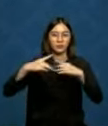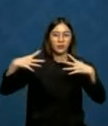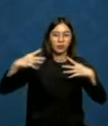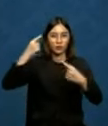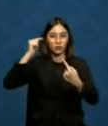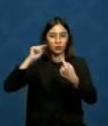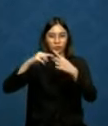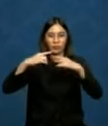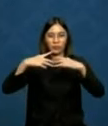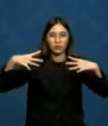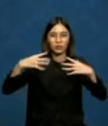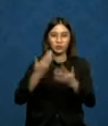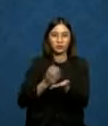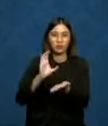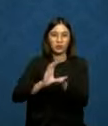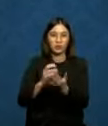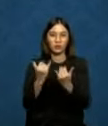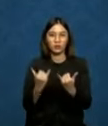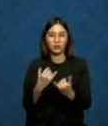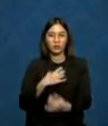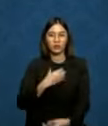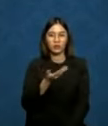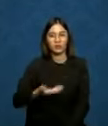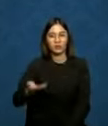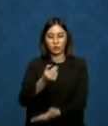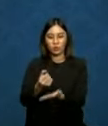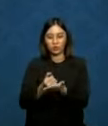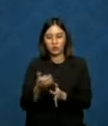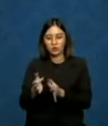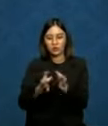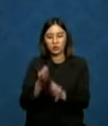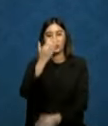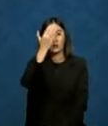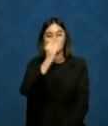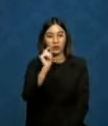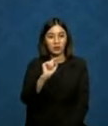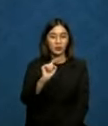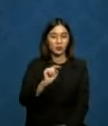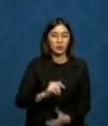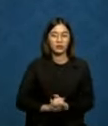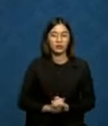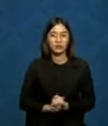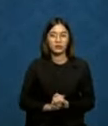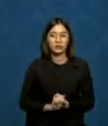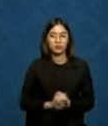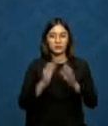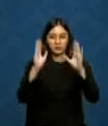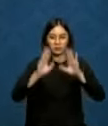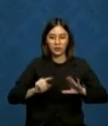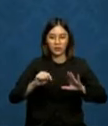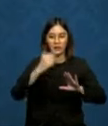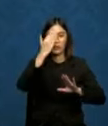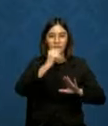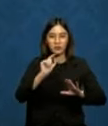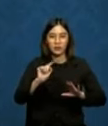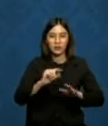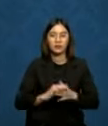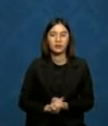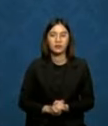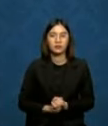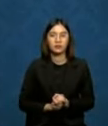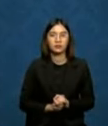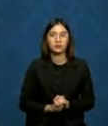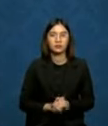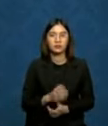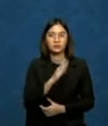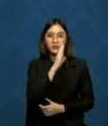วัตถุประสงค์ของกองทุนตัวนี้นะครับอยากให้ท่านช่วยชี้แจงว่าทำไมเอ่อมันถึงเป็นลักษณะแบบนี้ขึ้นมาได้นะครับเพราะว่า